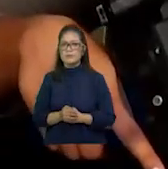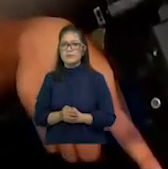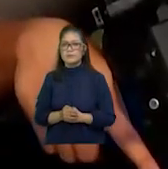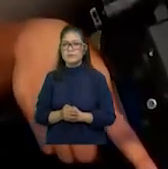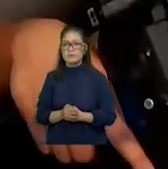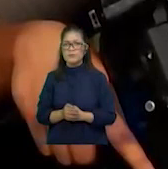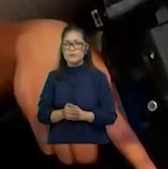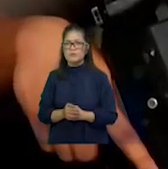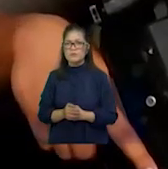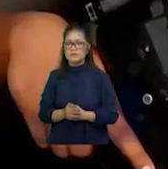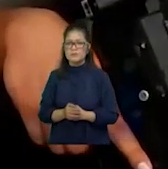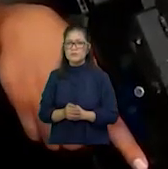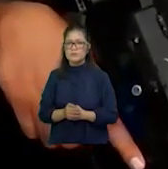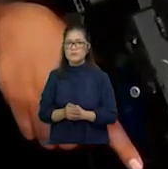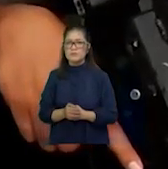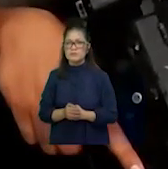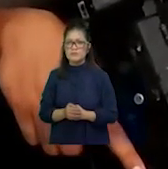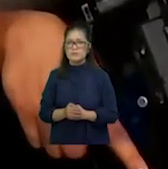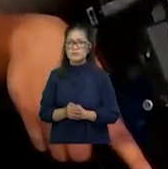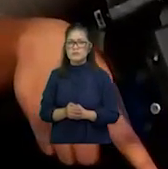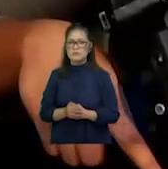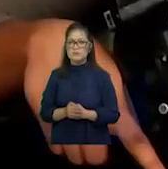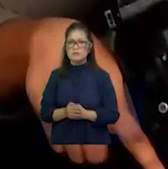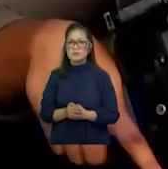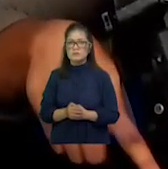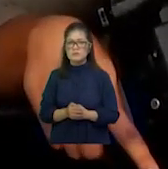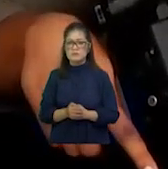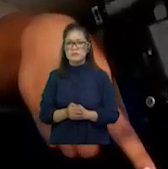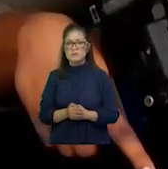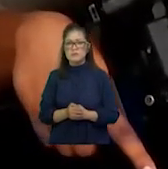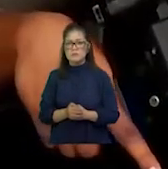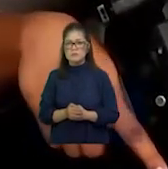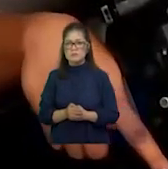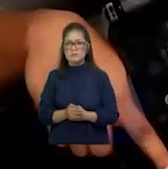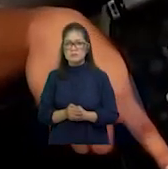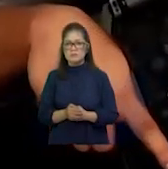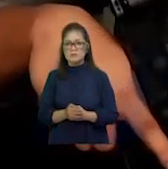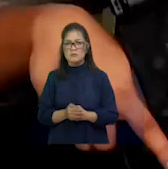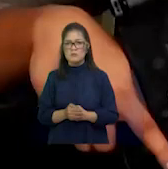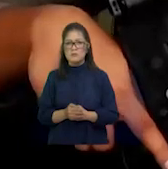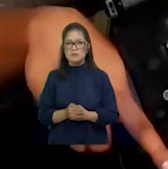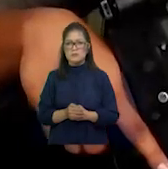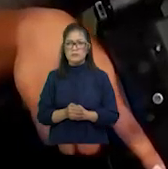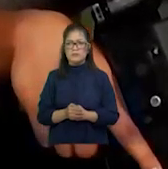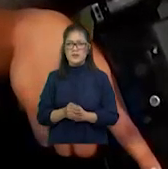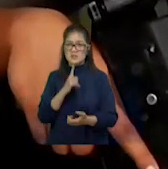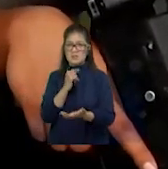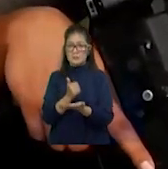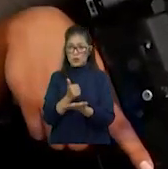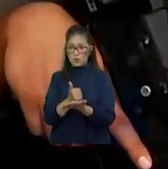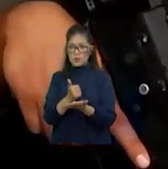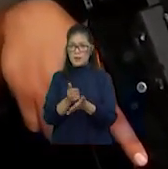dari perusahaan ini dan sejauh ini kan juga mengalami kerugian yang